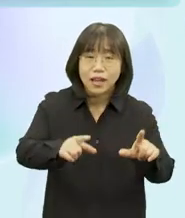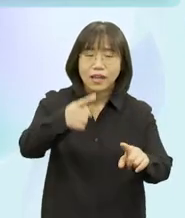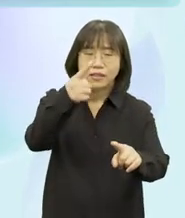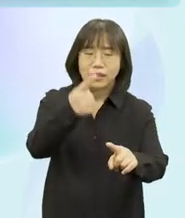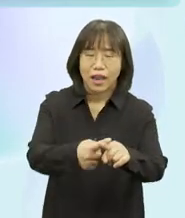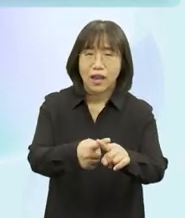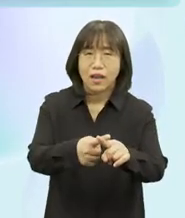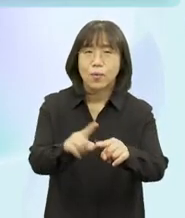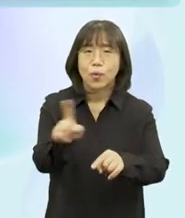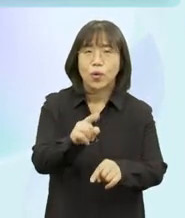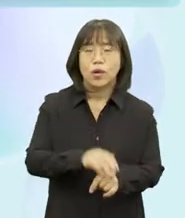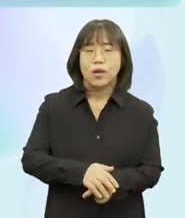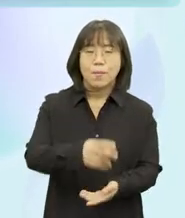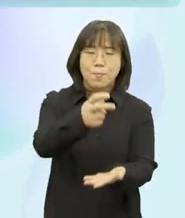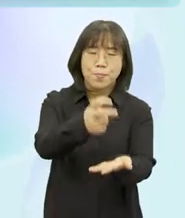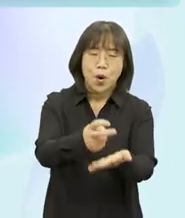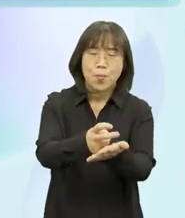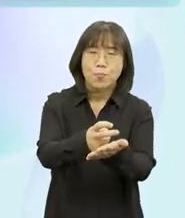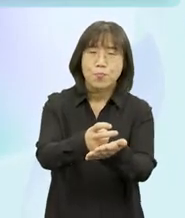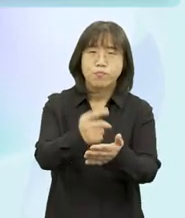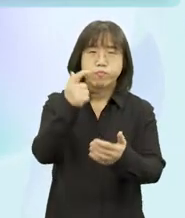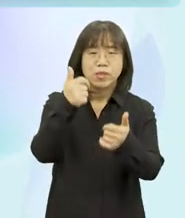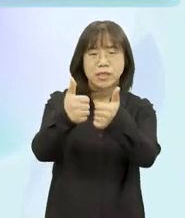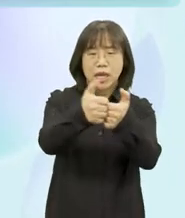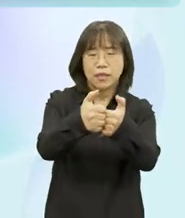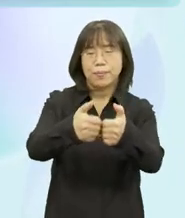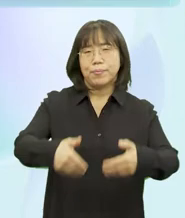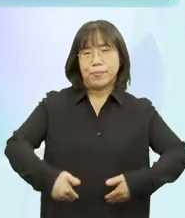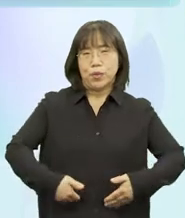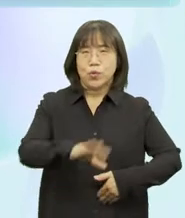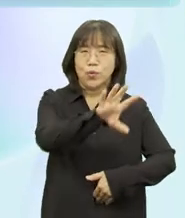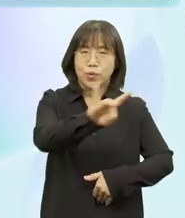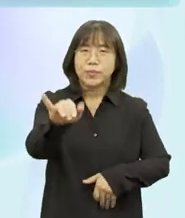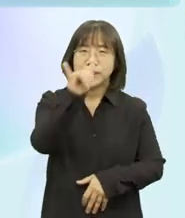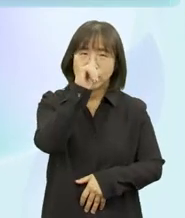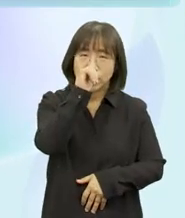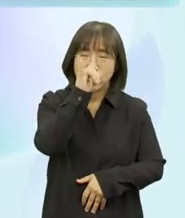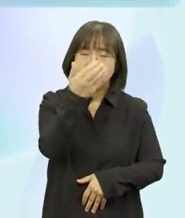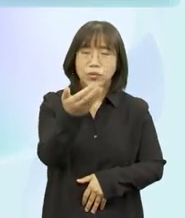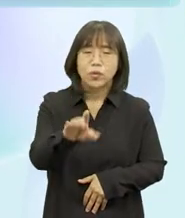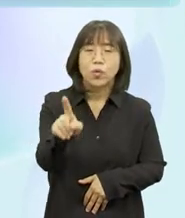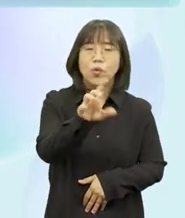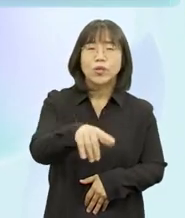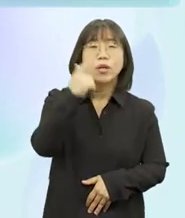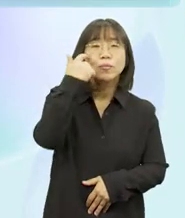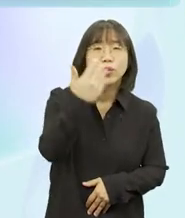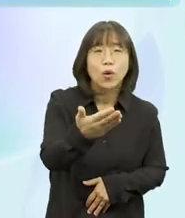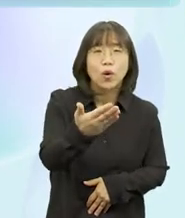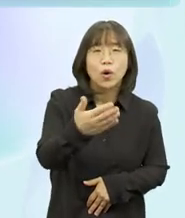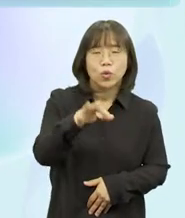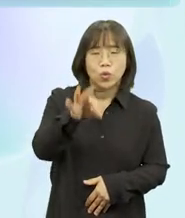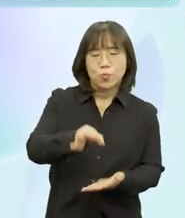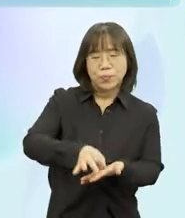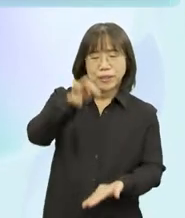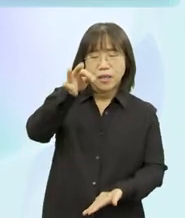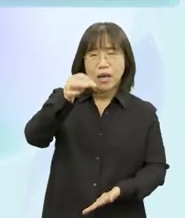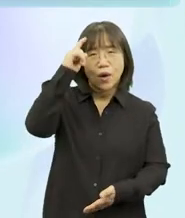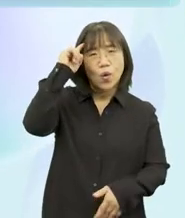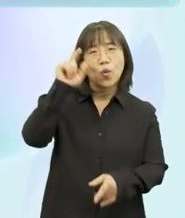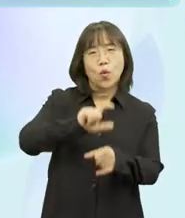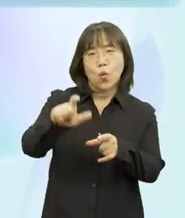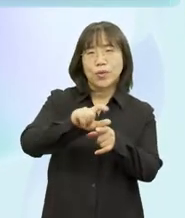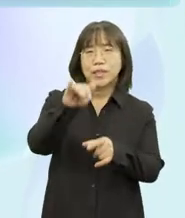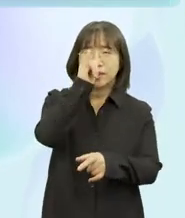살다 보면 한 번쯤 법률 상담 받을 일이 생기는데요. 어디 가서 물어봐야 할지 또 비용이 많이 들진